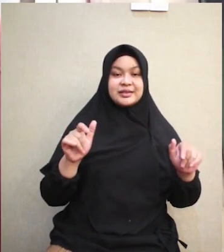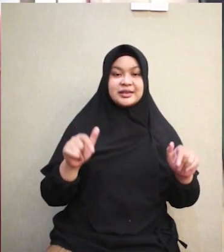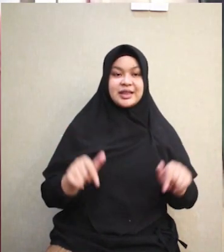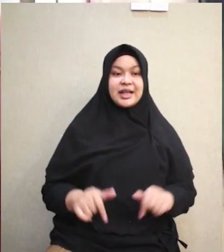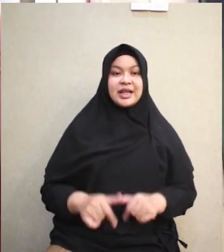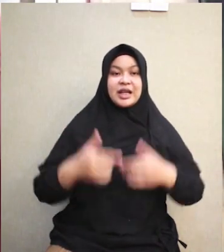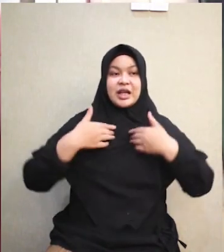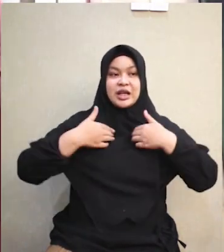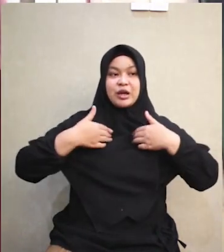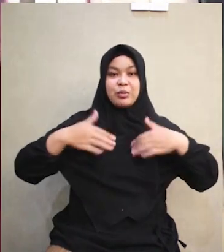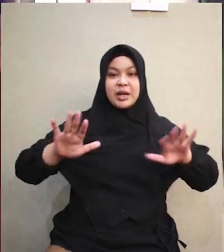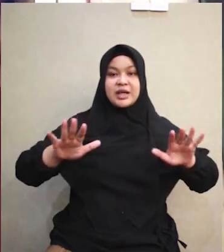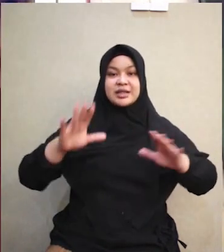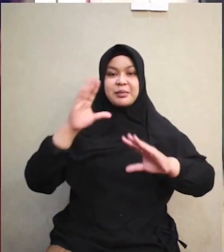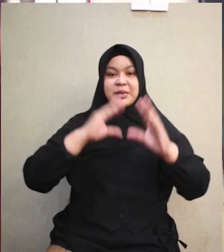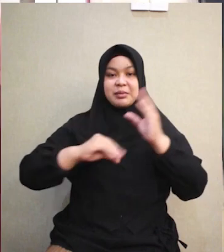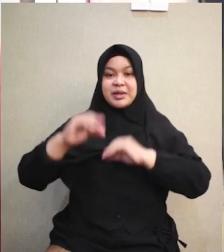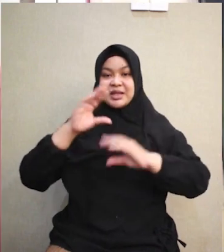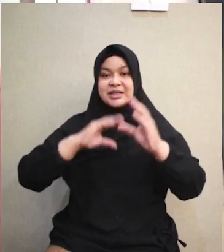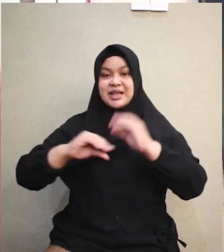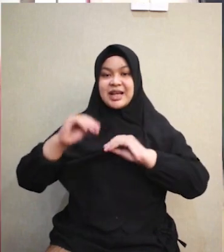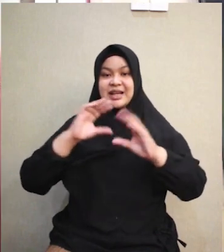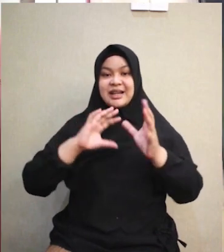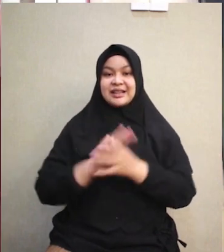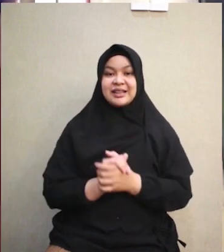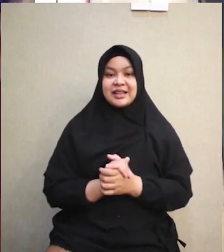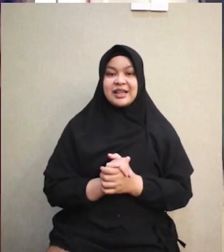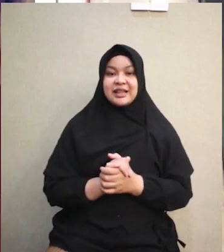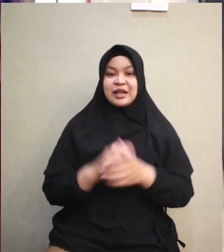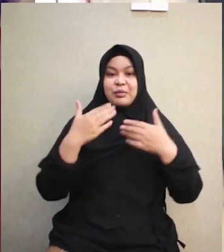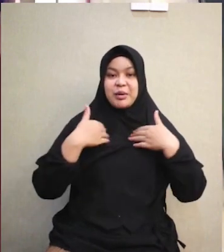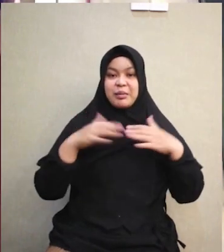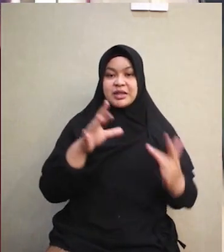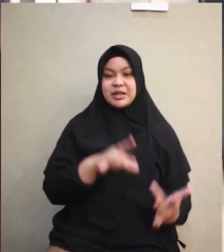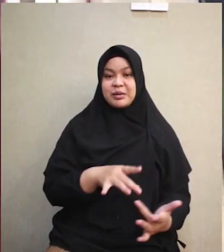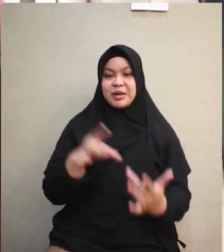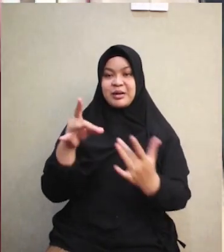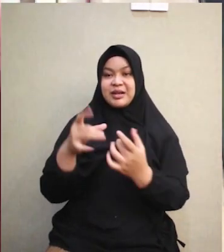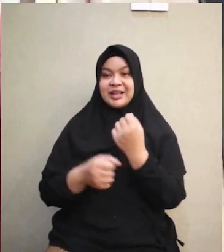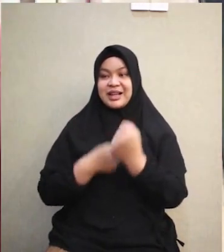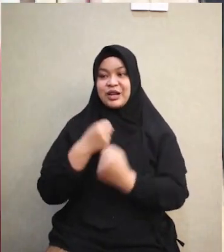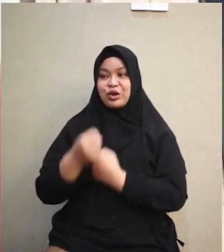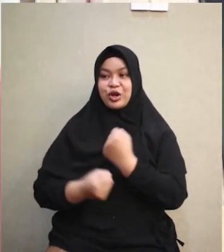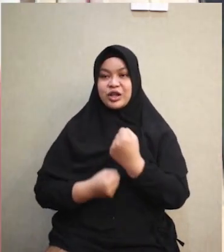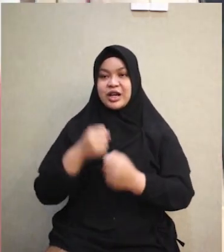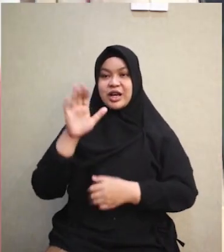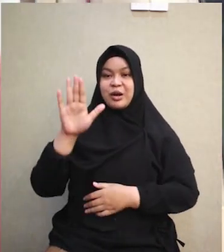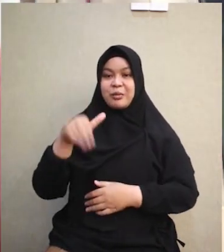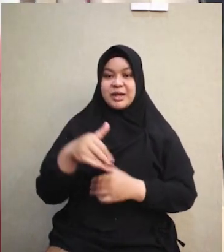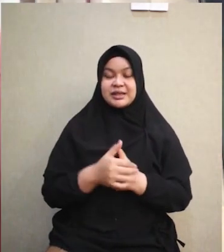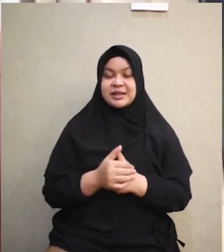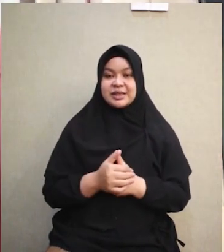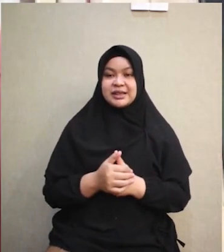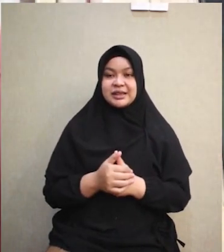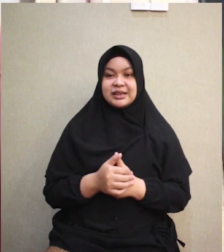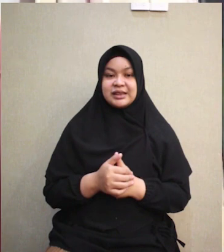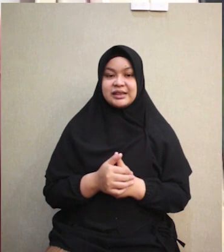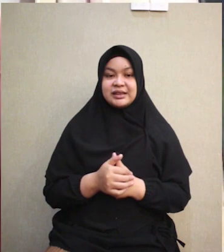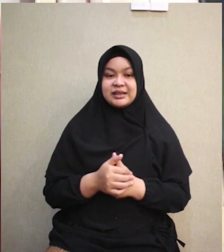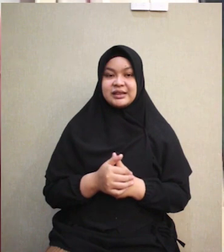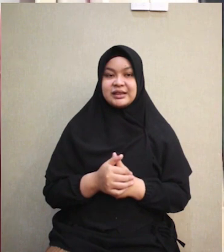kebebasan untuk berbicara kebebasan untuk memilih apa yang ingin dilakukan dan tidak dilakukan itu juga masih masih